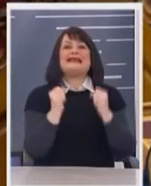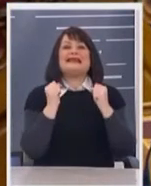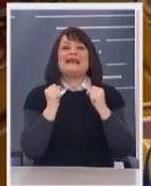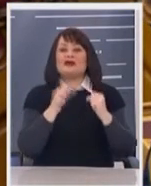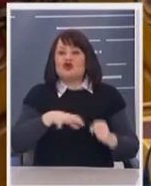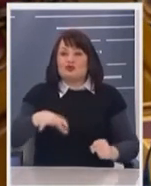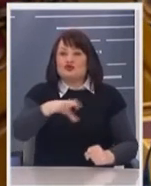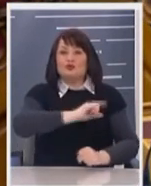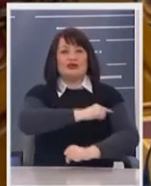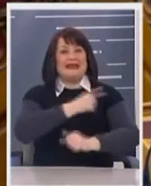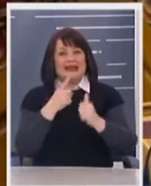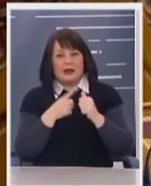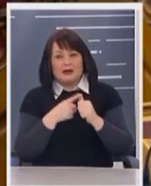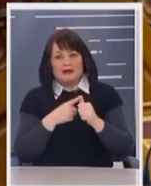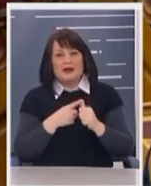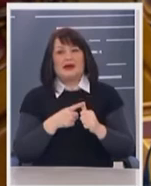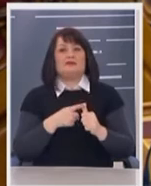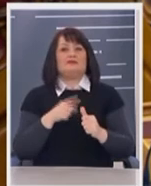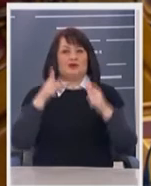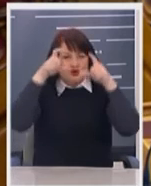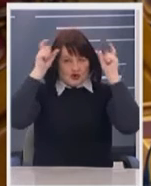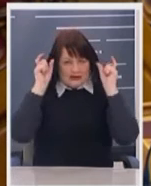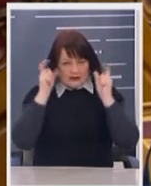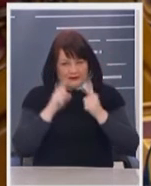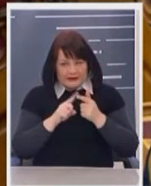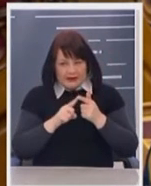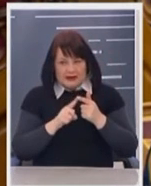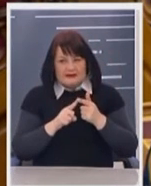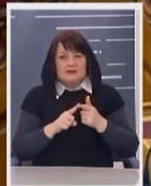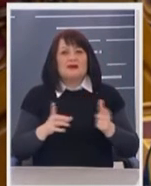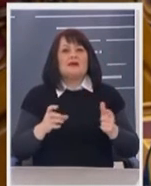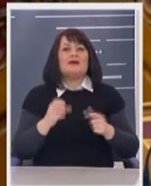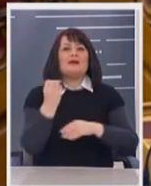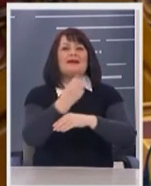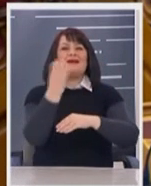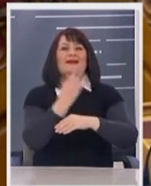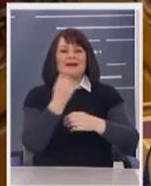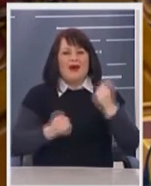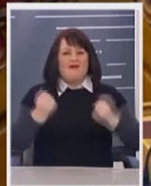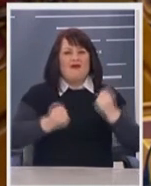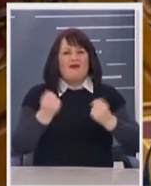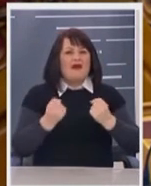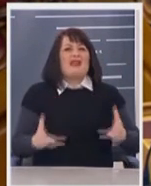Πρόκειται για γιατρούς, νοσηλευτές, διασώστες του ΕΚΑΒ και λοιπό προσωπικό.